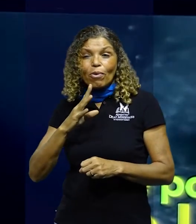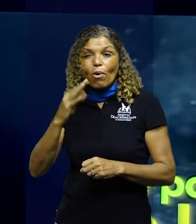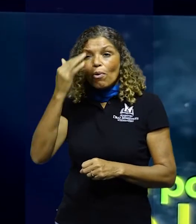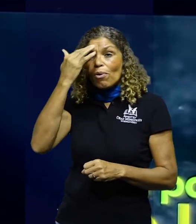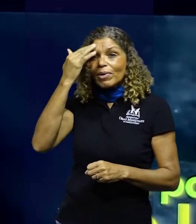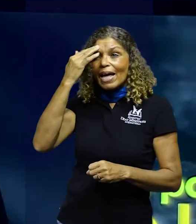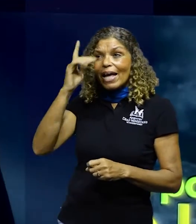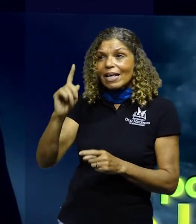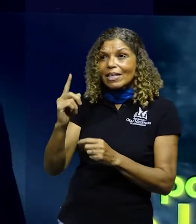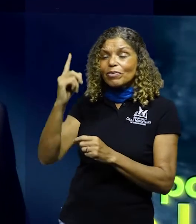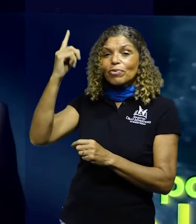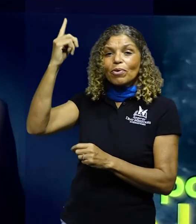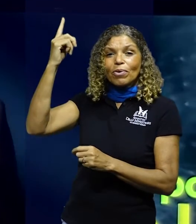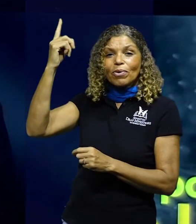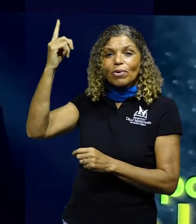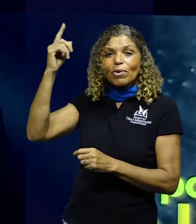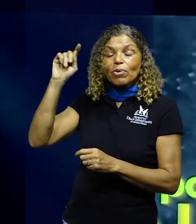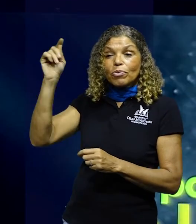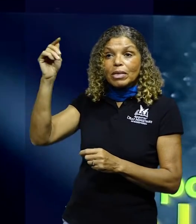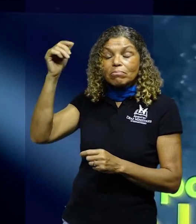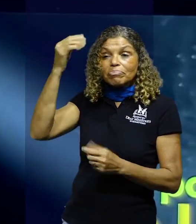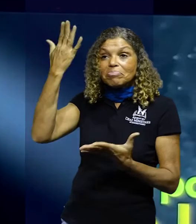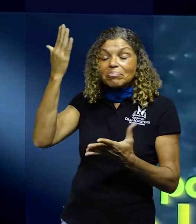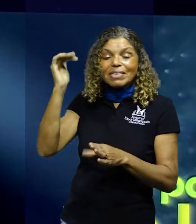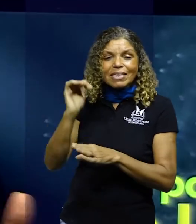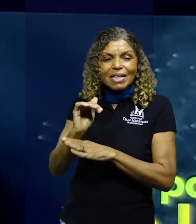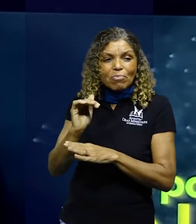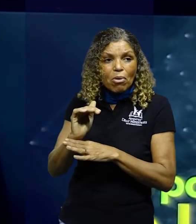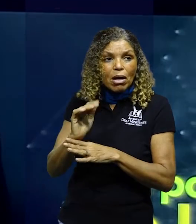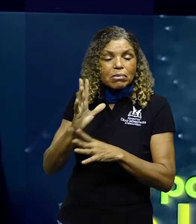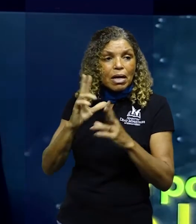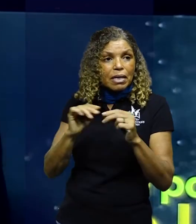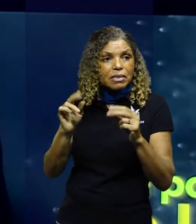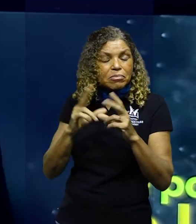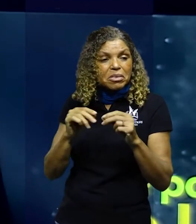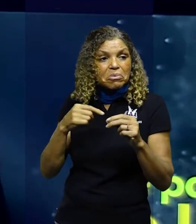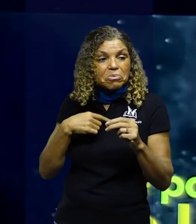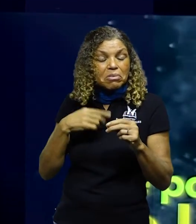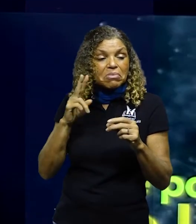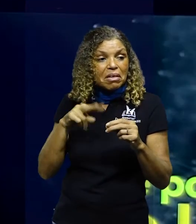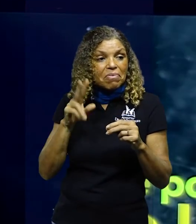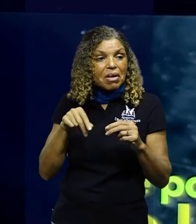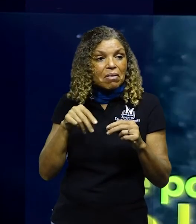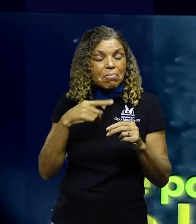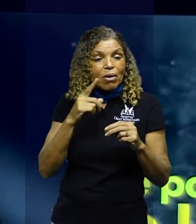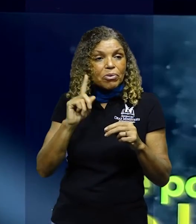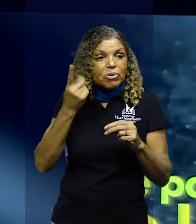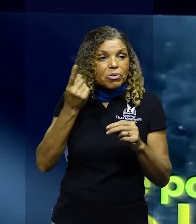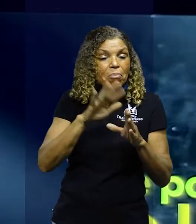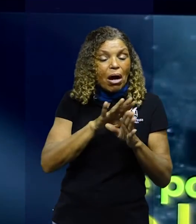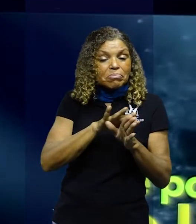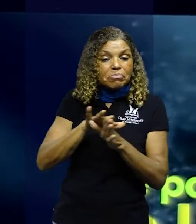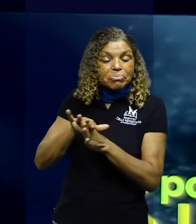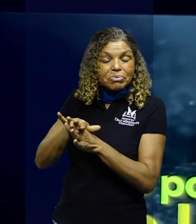il témoigne du fait qu'à un certain moment, il a mis de côté la parole de Dieu dans sa vie. Il témoigne